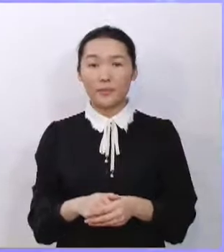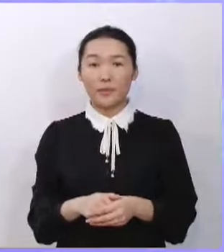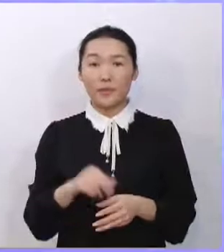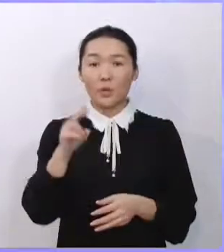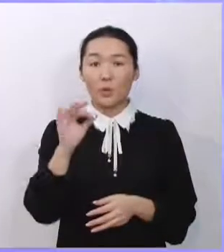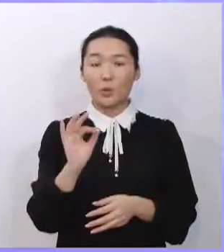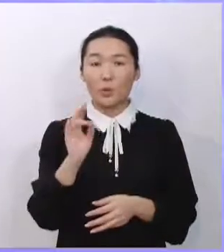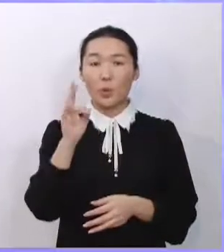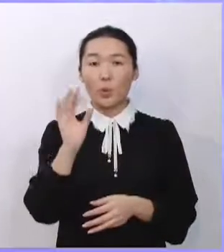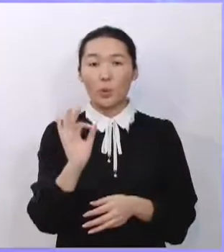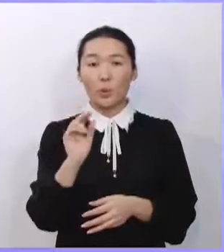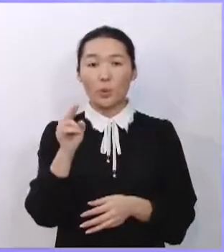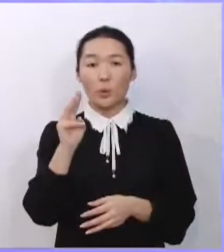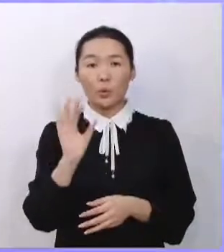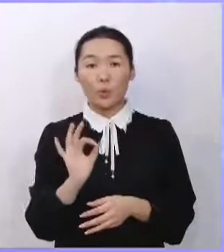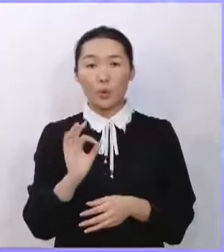көнөктө,